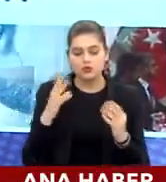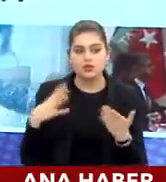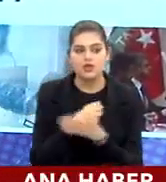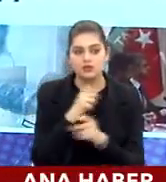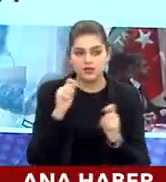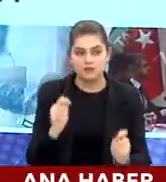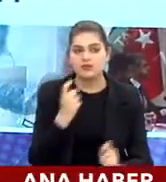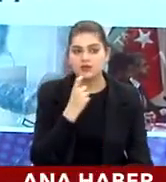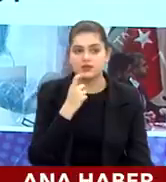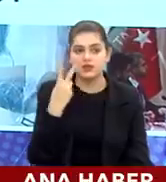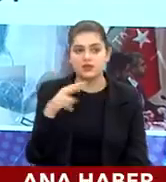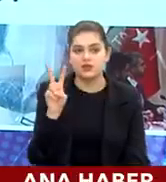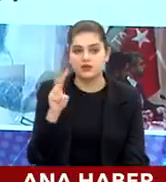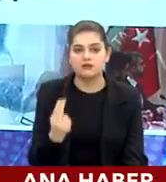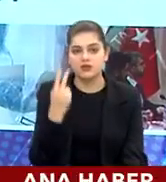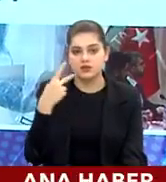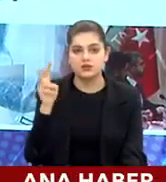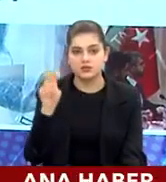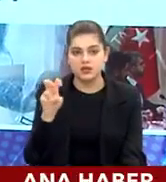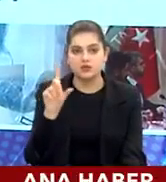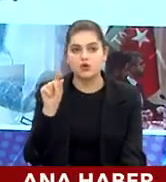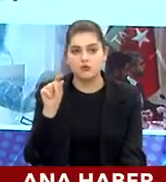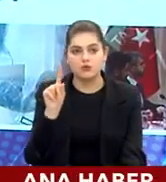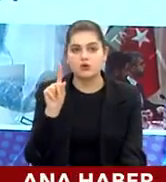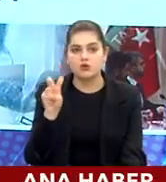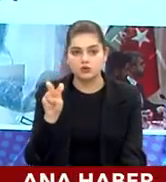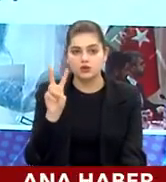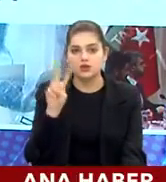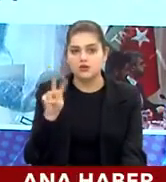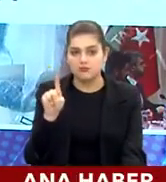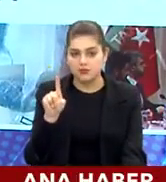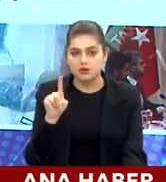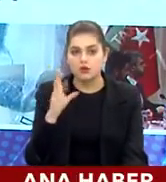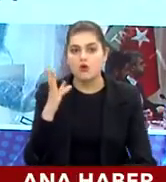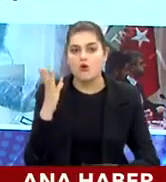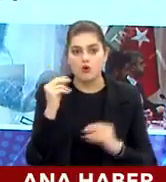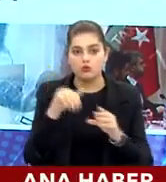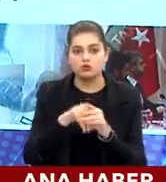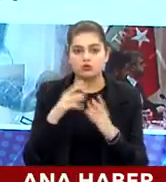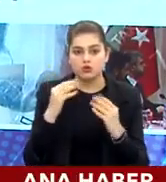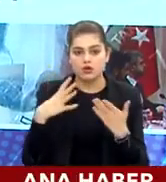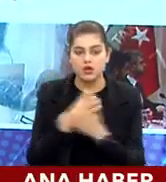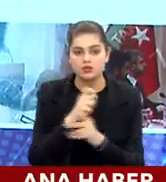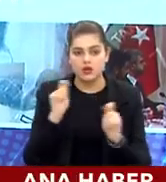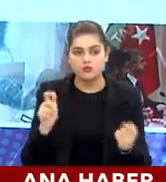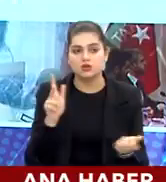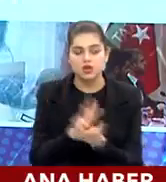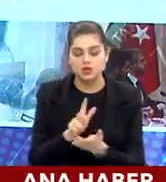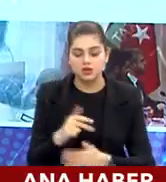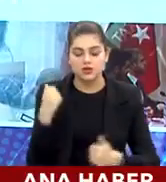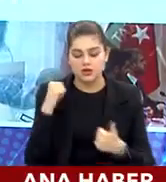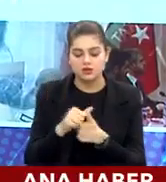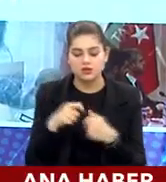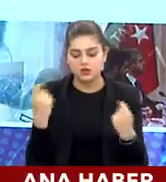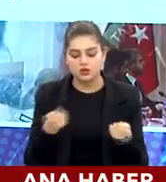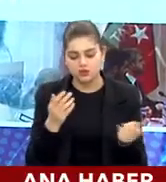birliğiyle alınan yıllar 20 78 11 21 oy çokluğuyla daha çok alınmış kararlar yine işçi